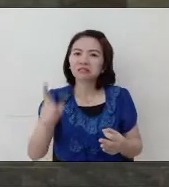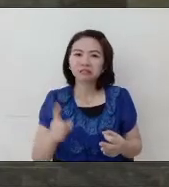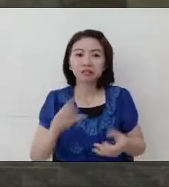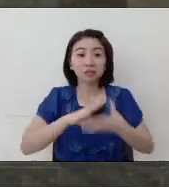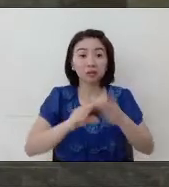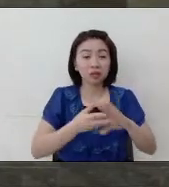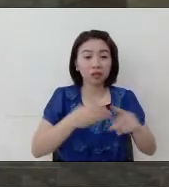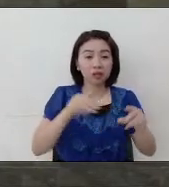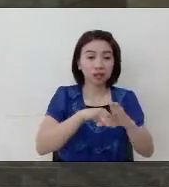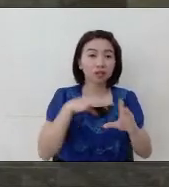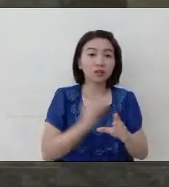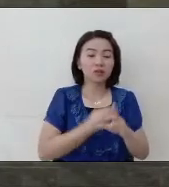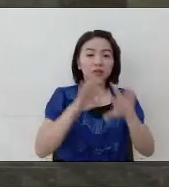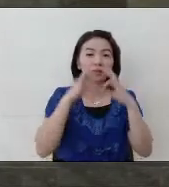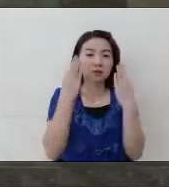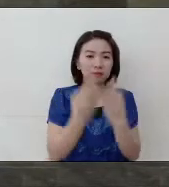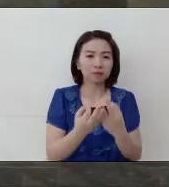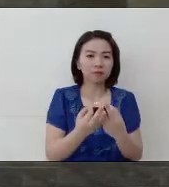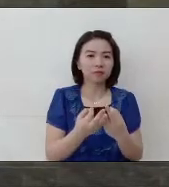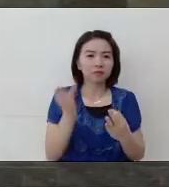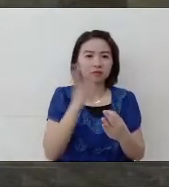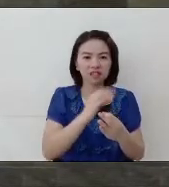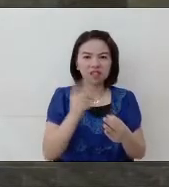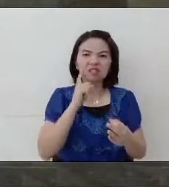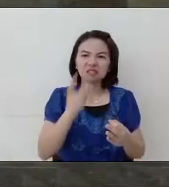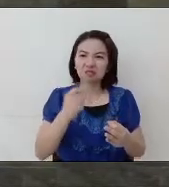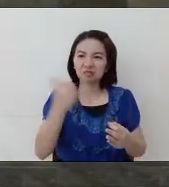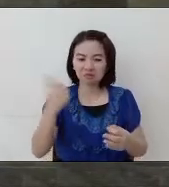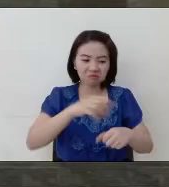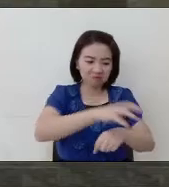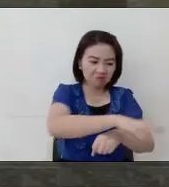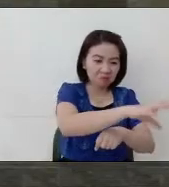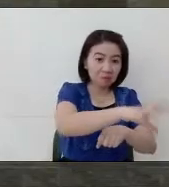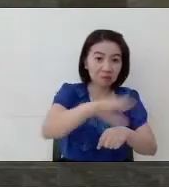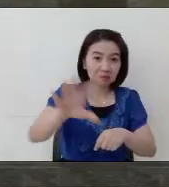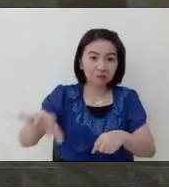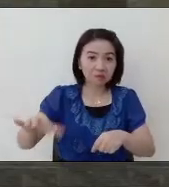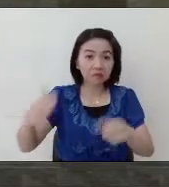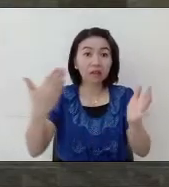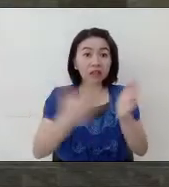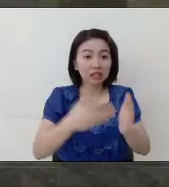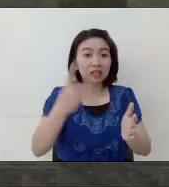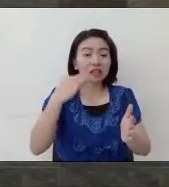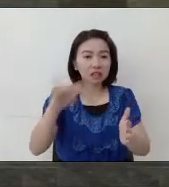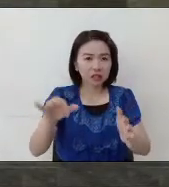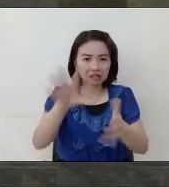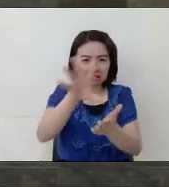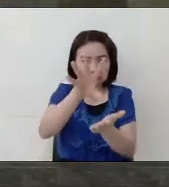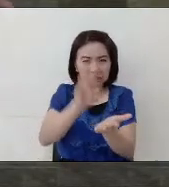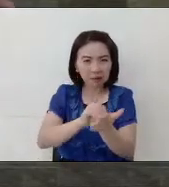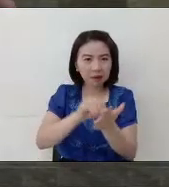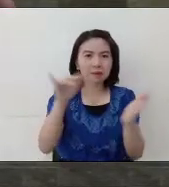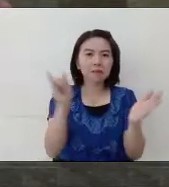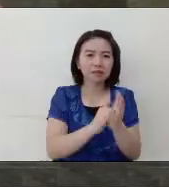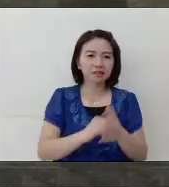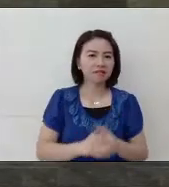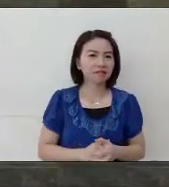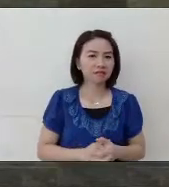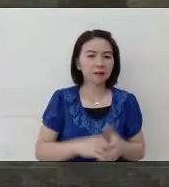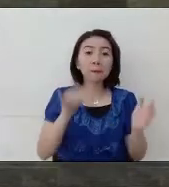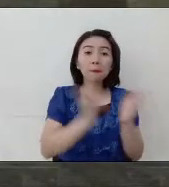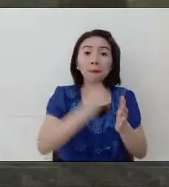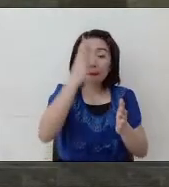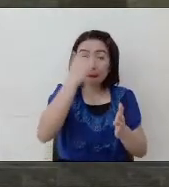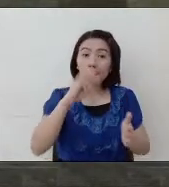po natin, again, gagayahin na naman uli yan. Kaya nga po tayo dito, meron tayong patutuo. Yan